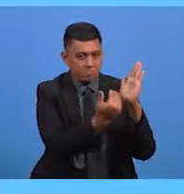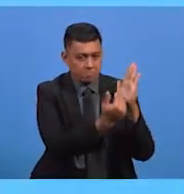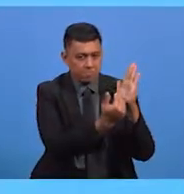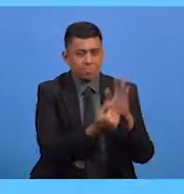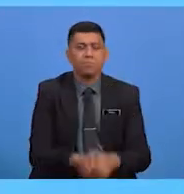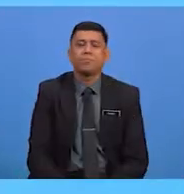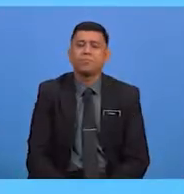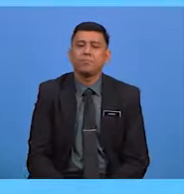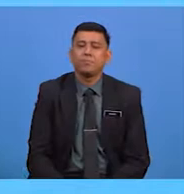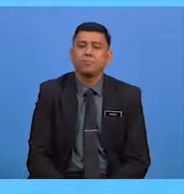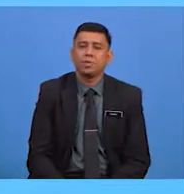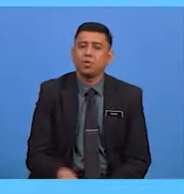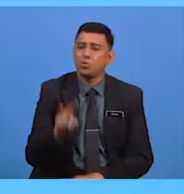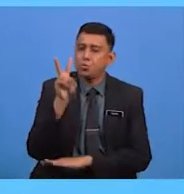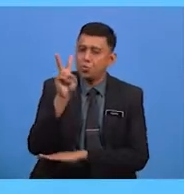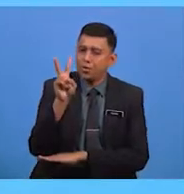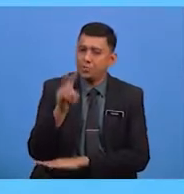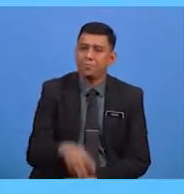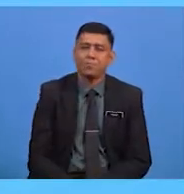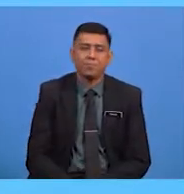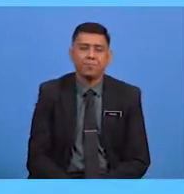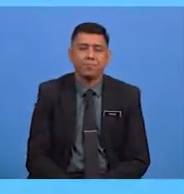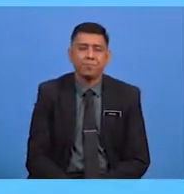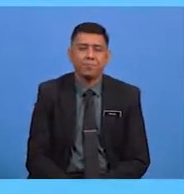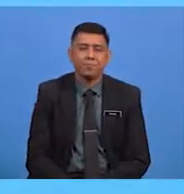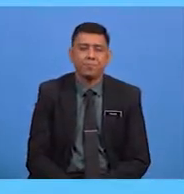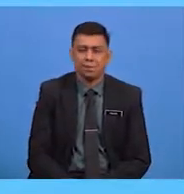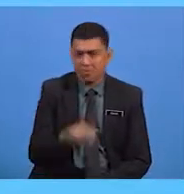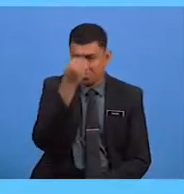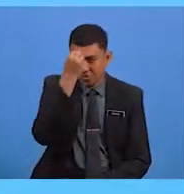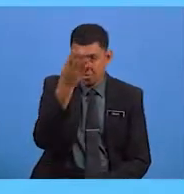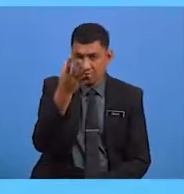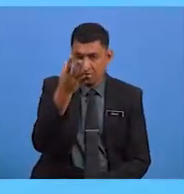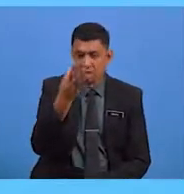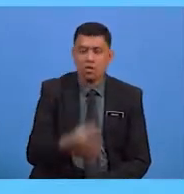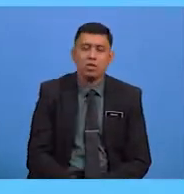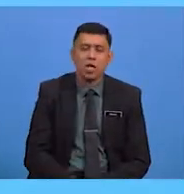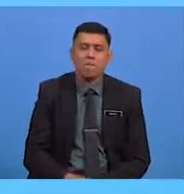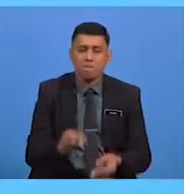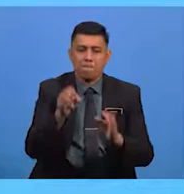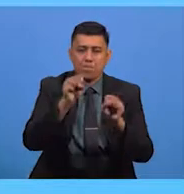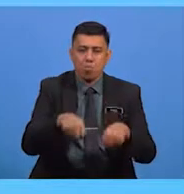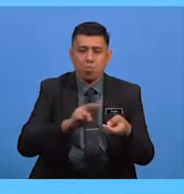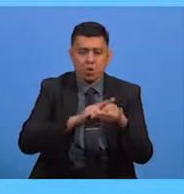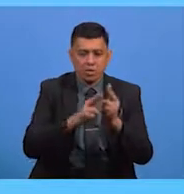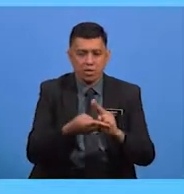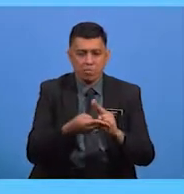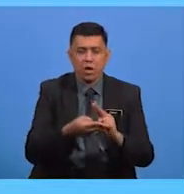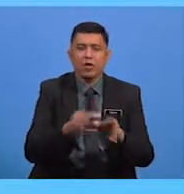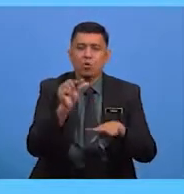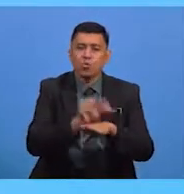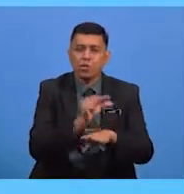disusun. Bahagian kedua, mengisytiharkan semua nama pembeli ubah yang akan